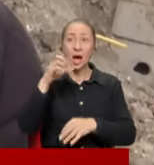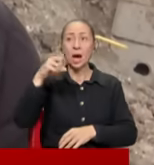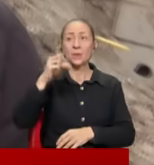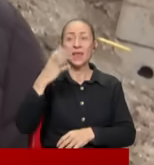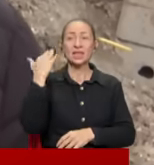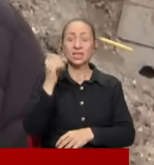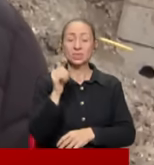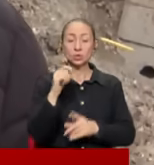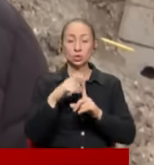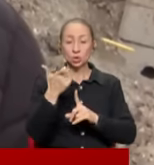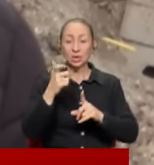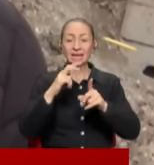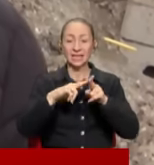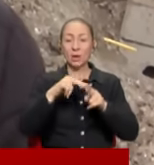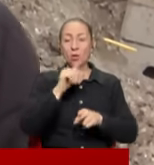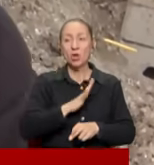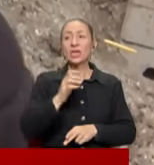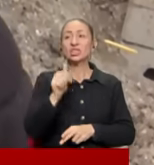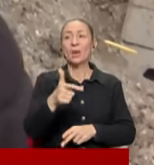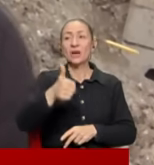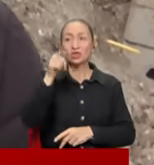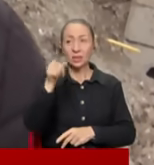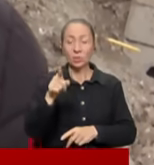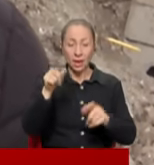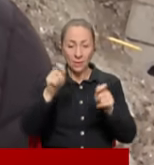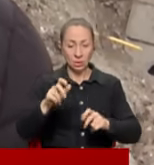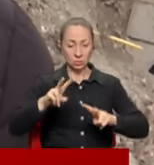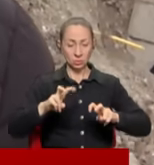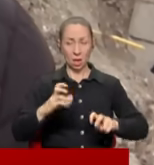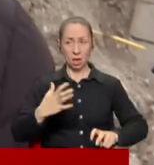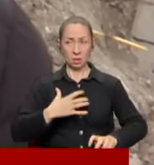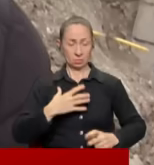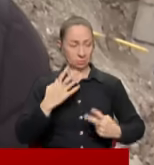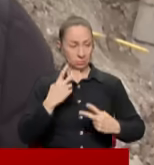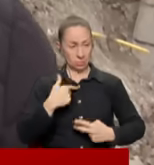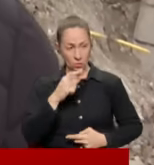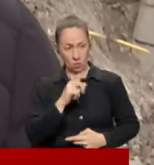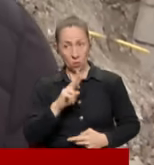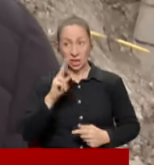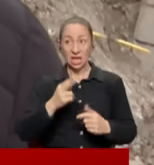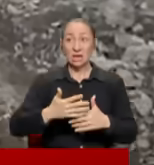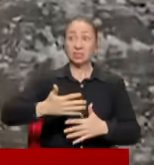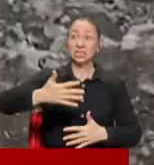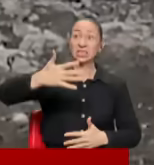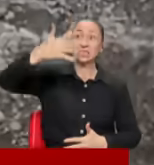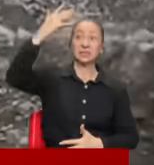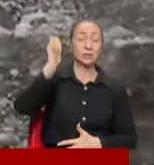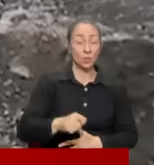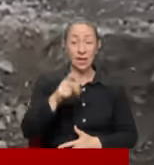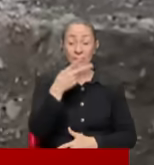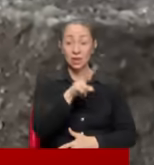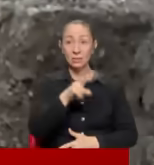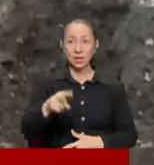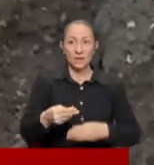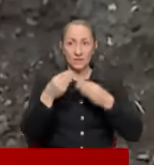Parti eski Dulkadiroğlu ilçe başkanı. Zaten burayı da yaparken makamını koltuğunu kullanarak 17 katlı bina dikiyor. 2022